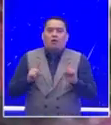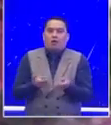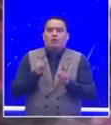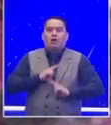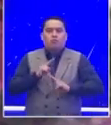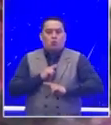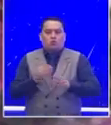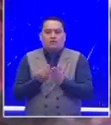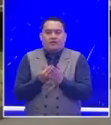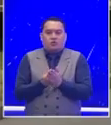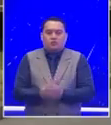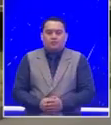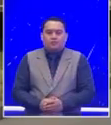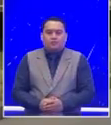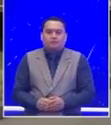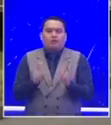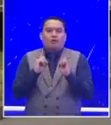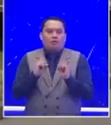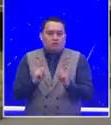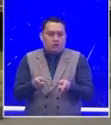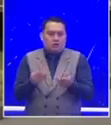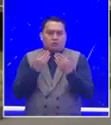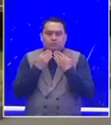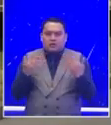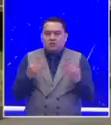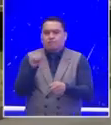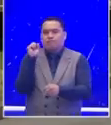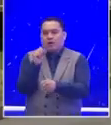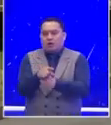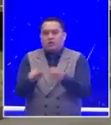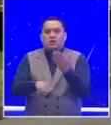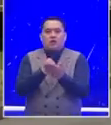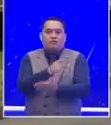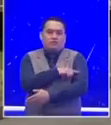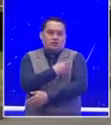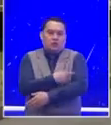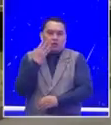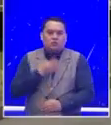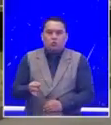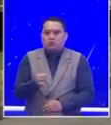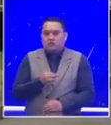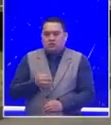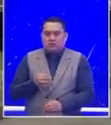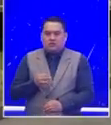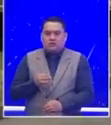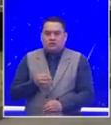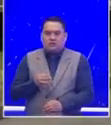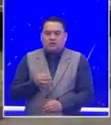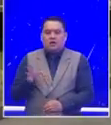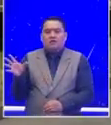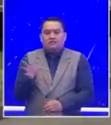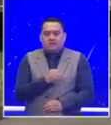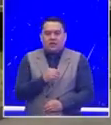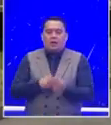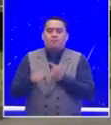работу финансовых структур. Согласно последнего постановления главного санитарного врача Алматинской области, все